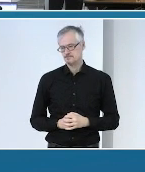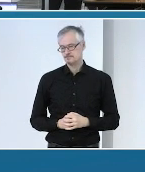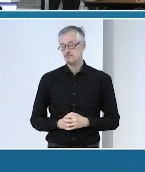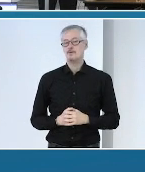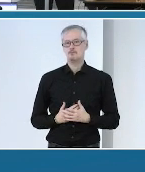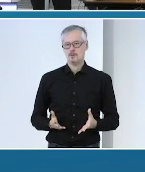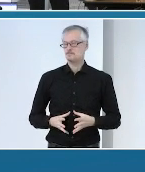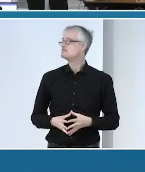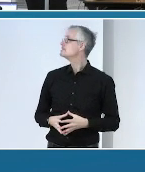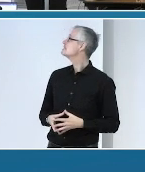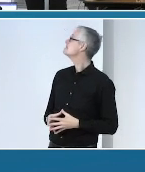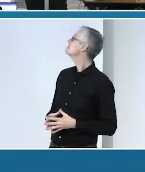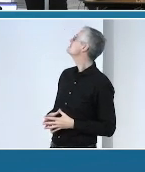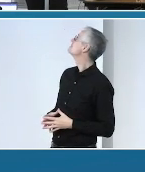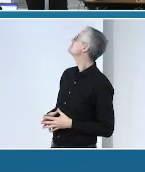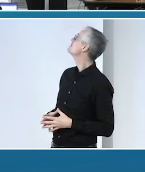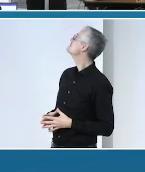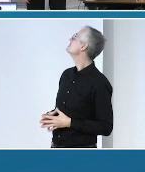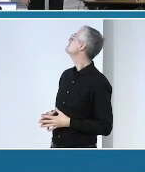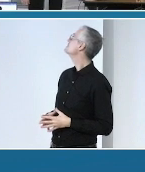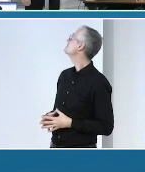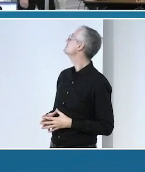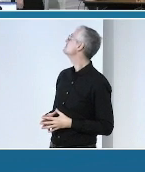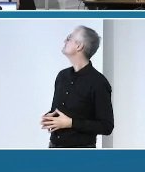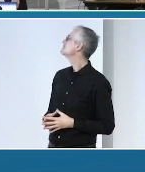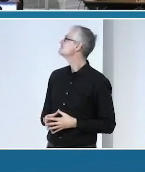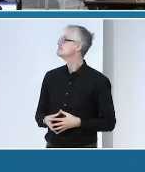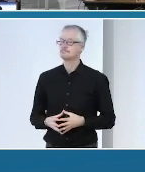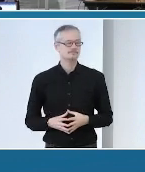Voilà. Donc, les connexions de l'appareil vestibulaire.